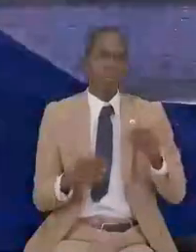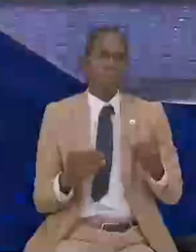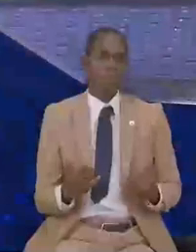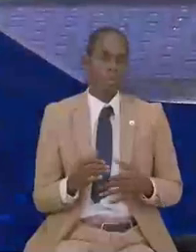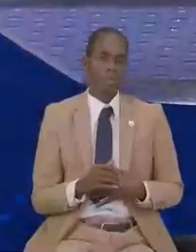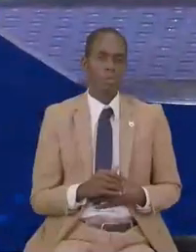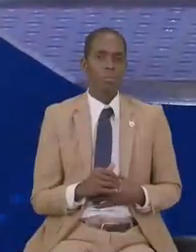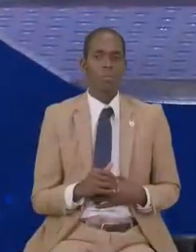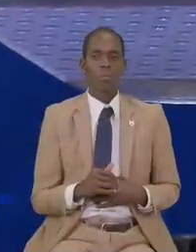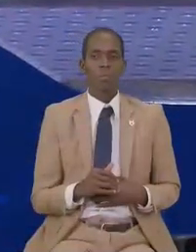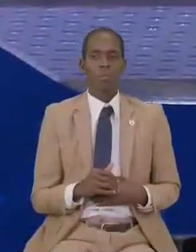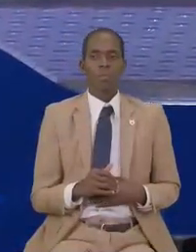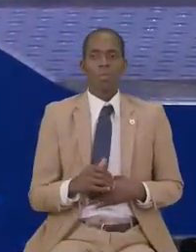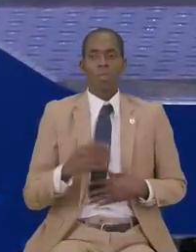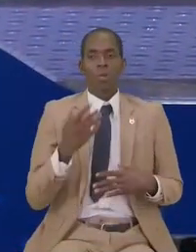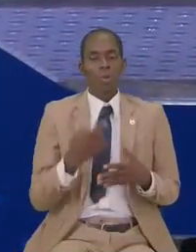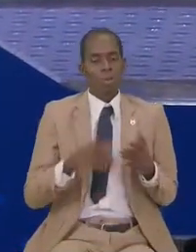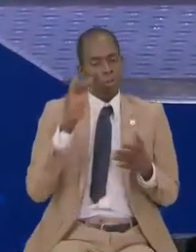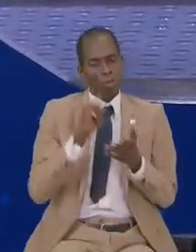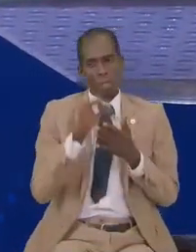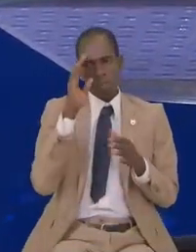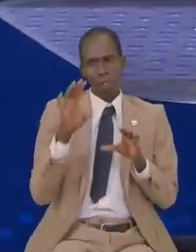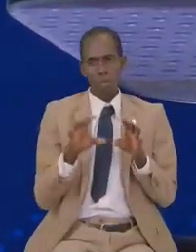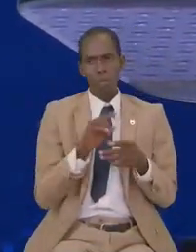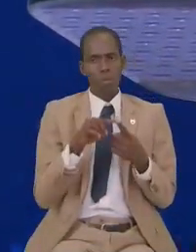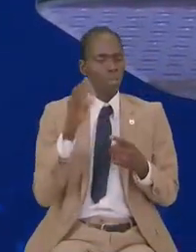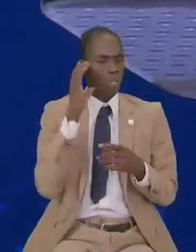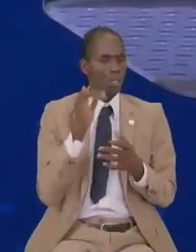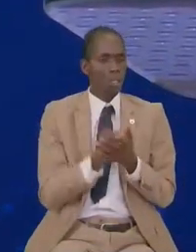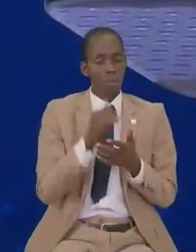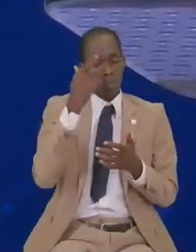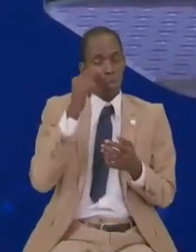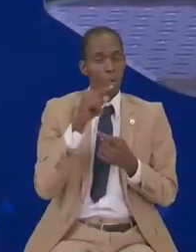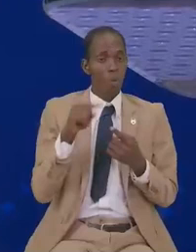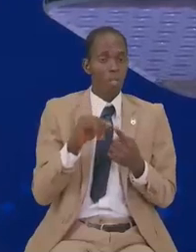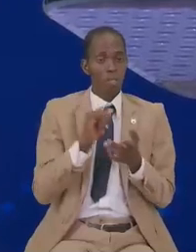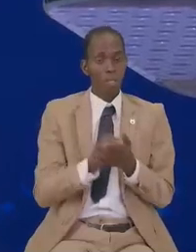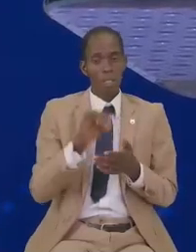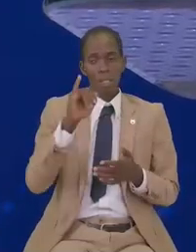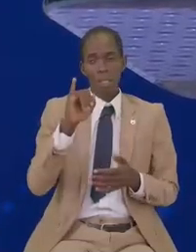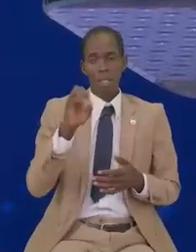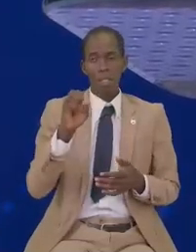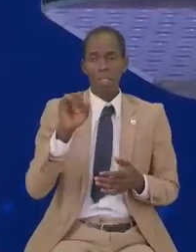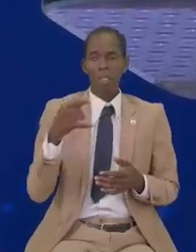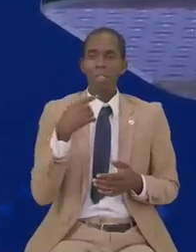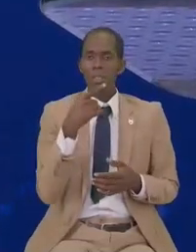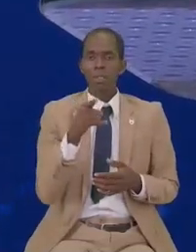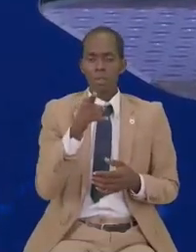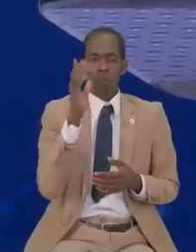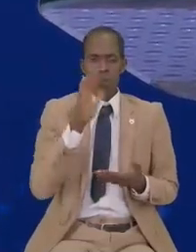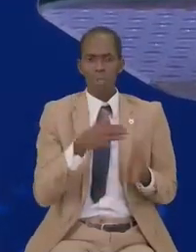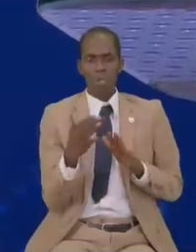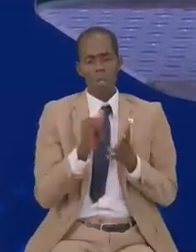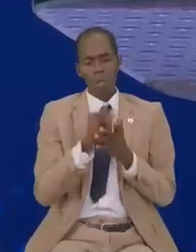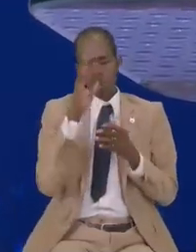Que devait faire Ézéchia en entendant cela? Lorsque Esaïe lui a dit que tu mourras, donne tes ordres à ta maison.